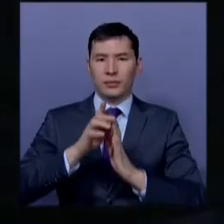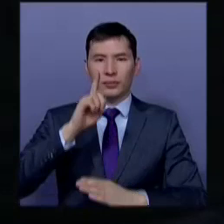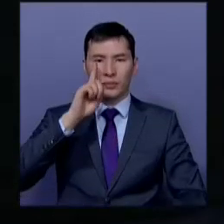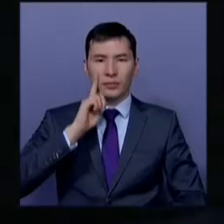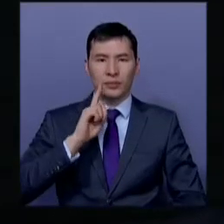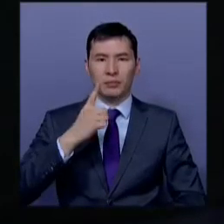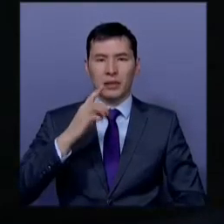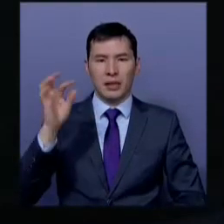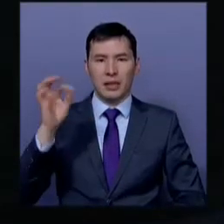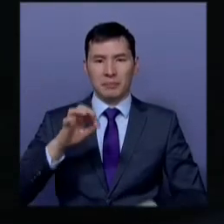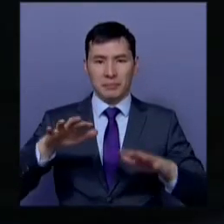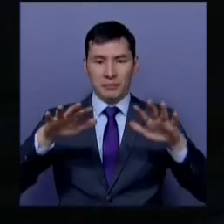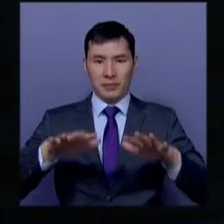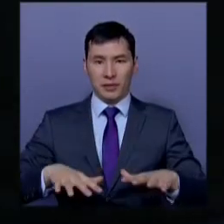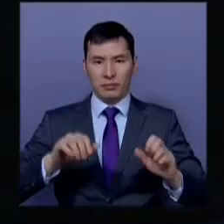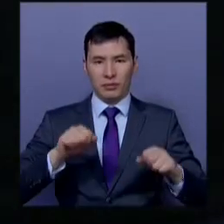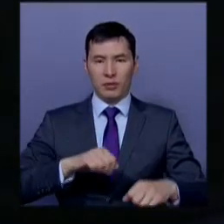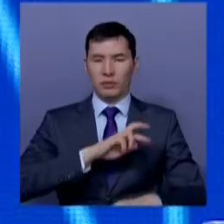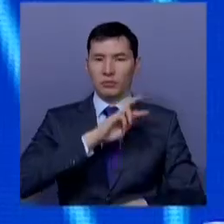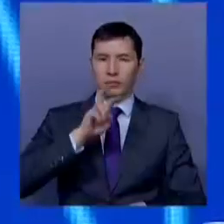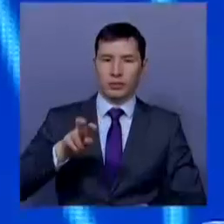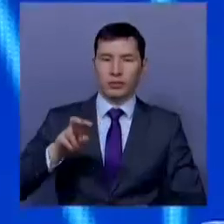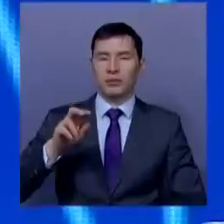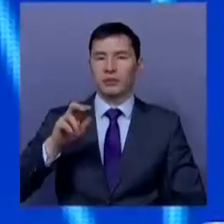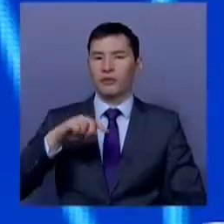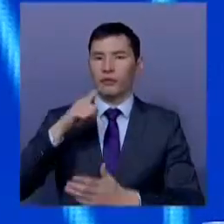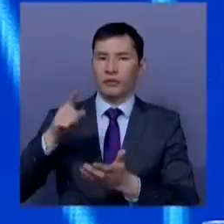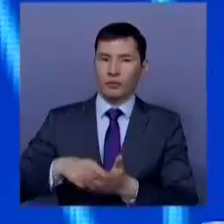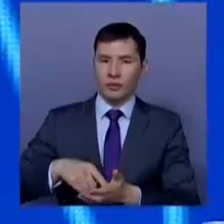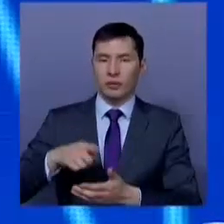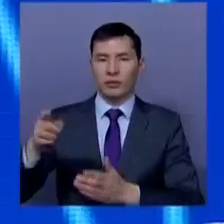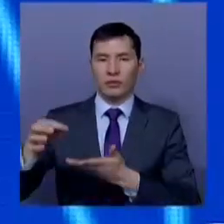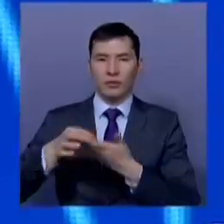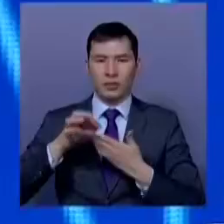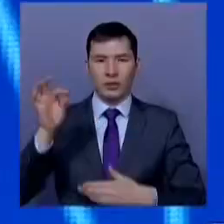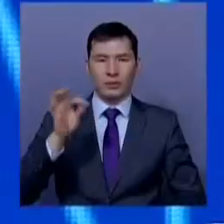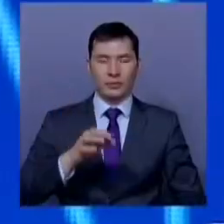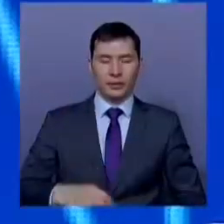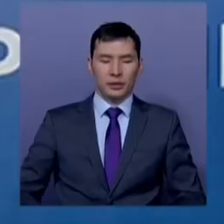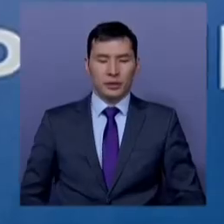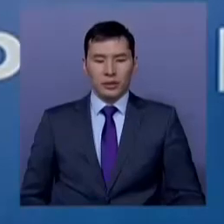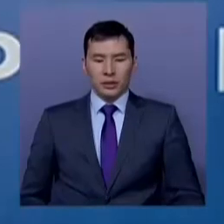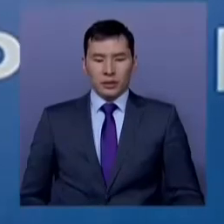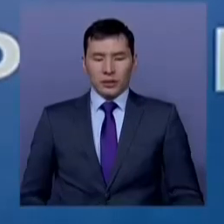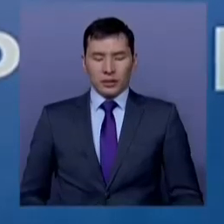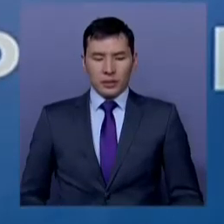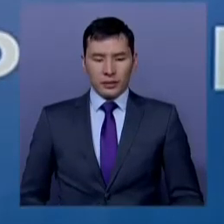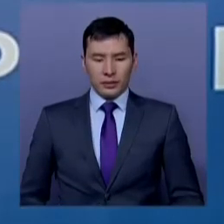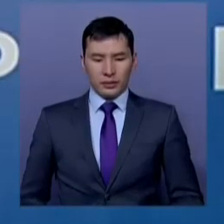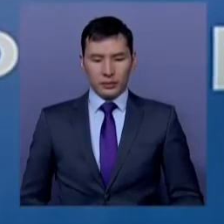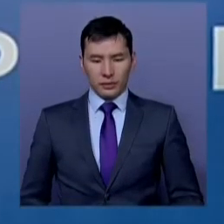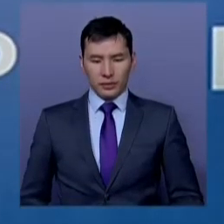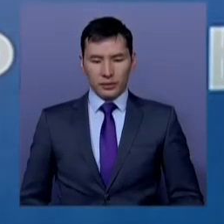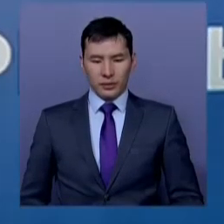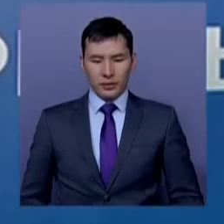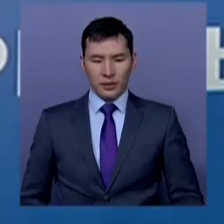үшін кеңселердің табалдырығын тоздырмайды. Кезекке отырып көп уақыт жұмсаудың да қажеті жоқ. Енді менің құзыретім бойынша